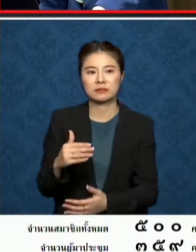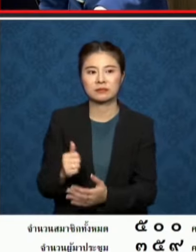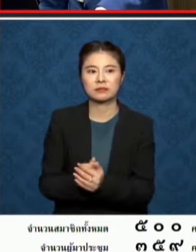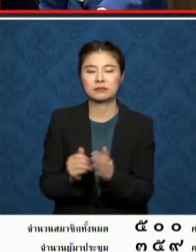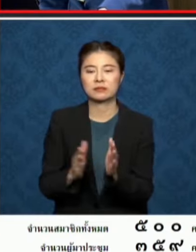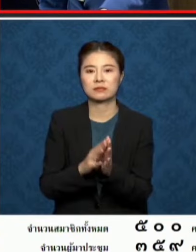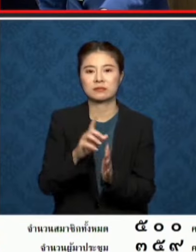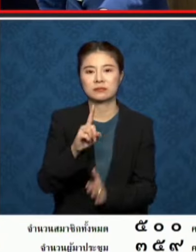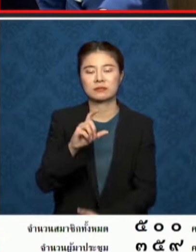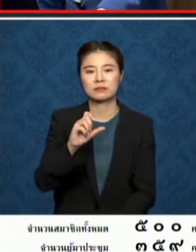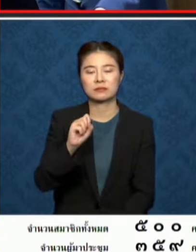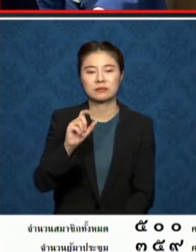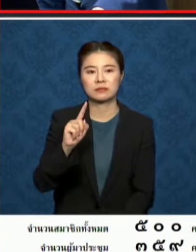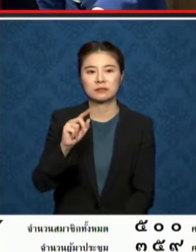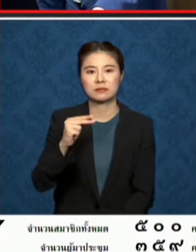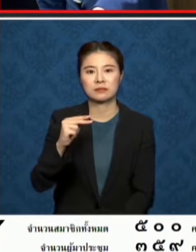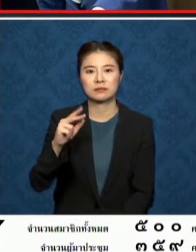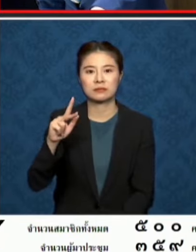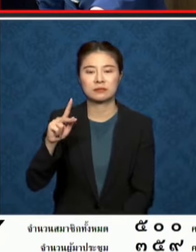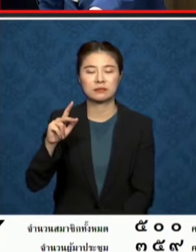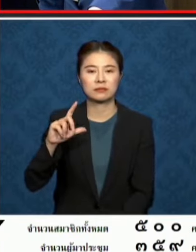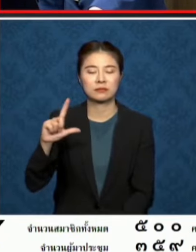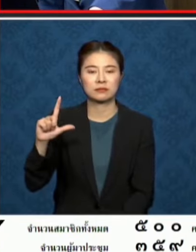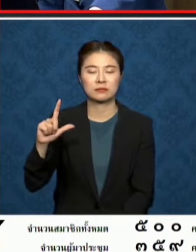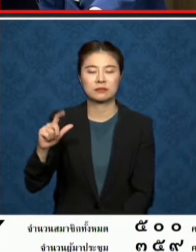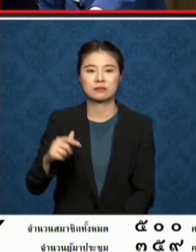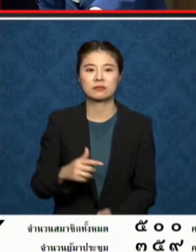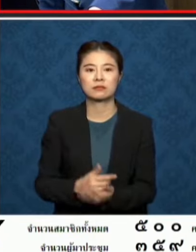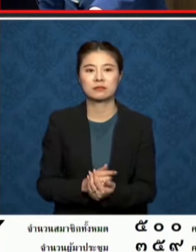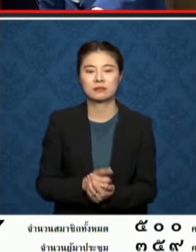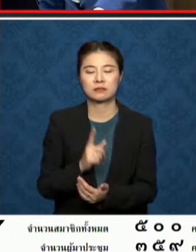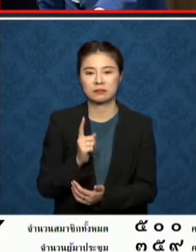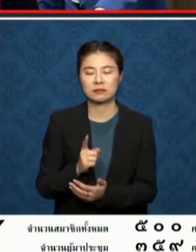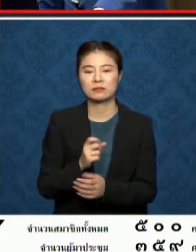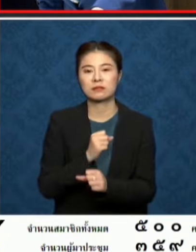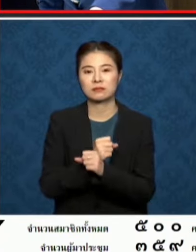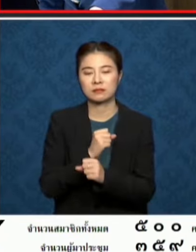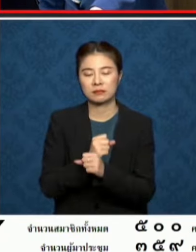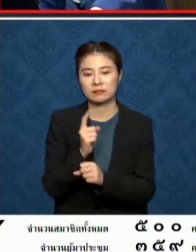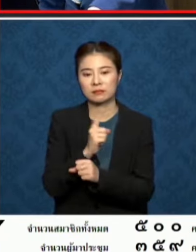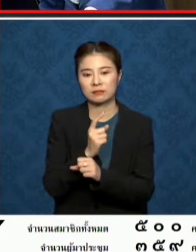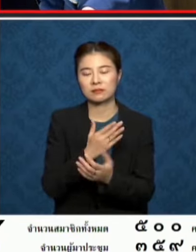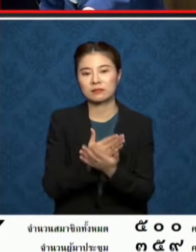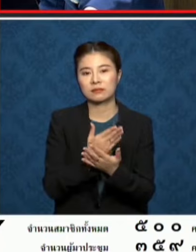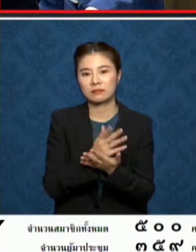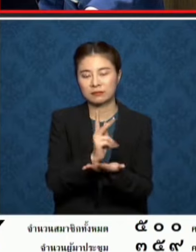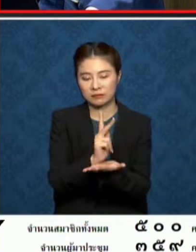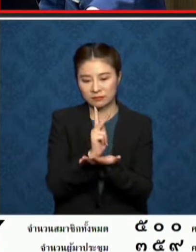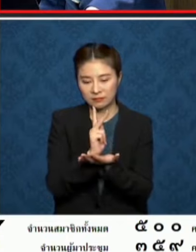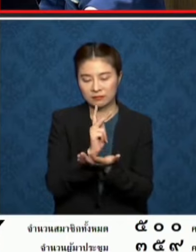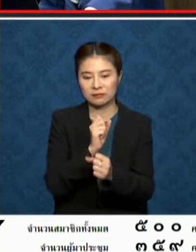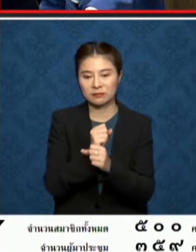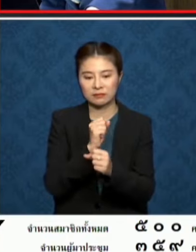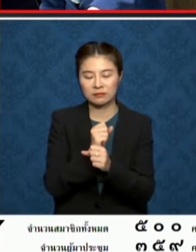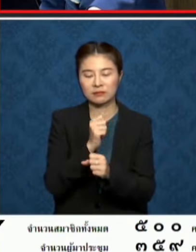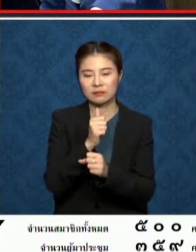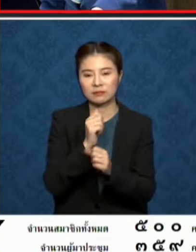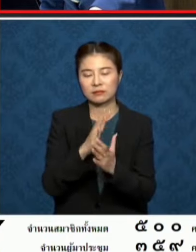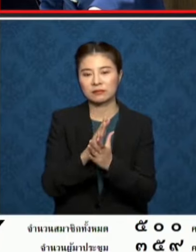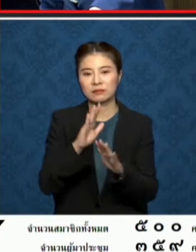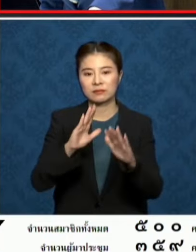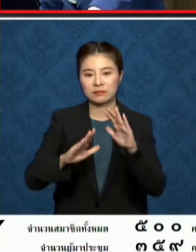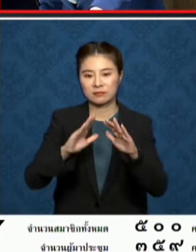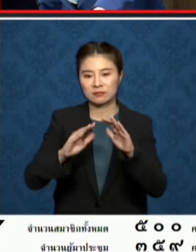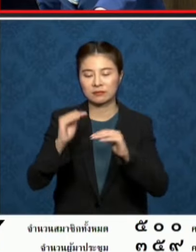นะคะเราจะสามารถที่จะกู้ชดเชยขาดดุลได้จนเต็มเพดานเนี่ยจะอยู่ที่มูลค่า